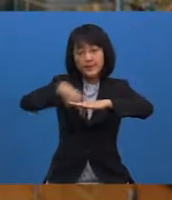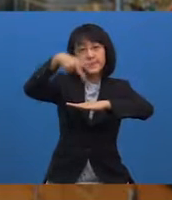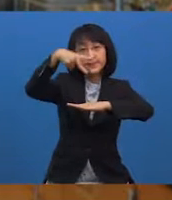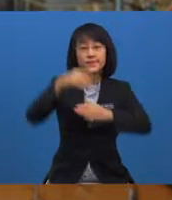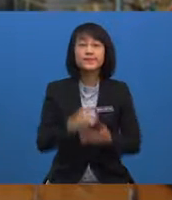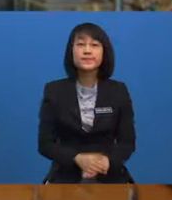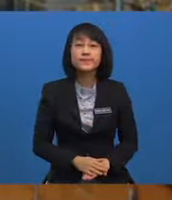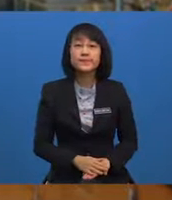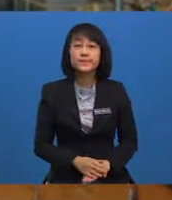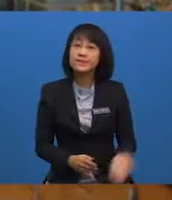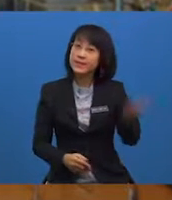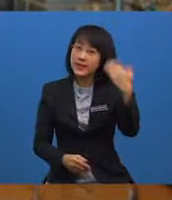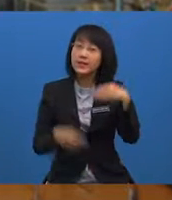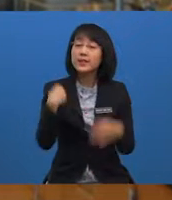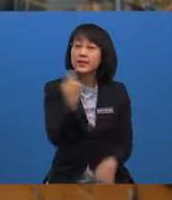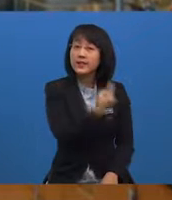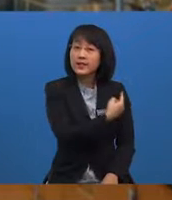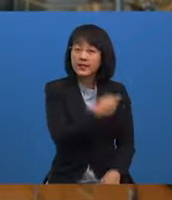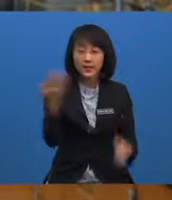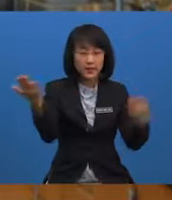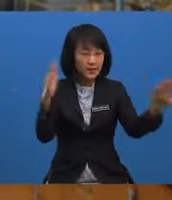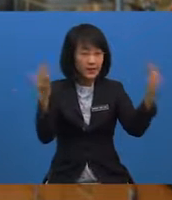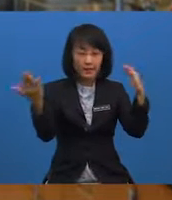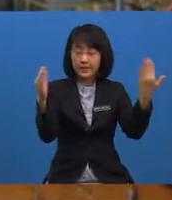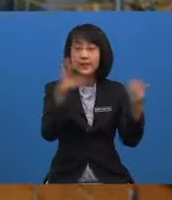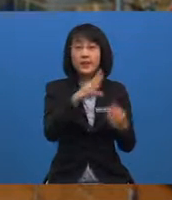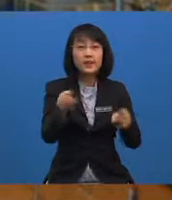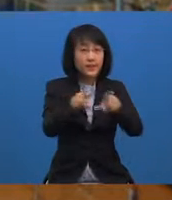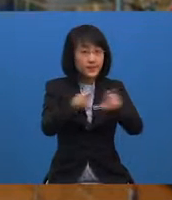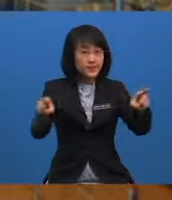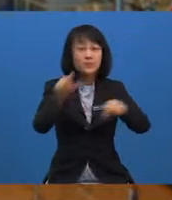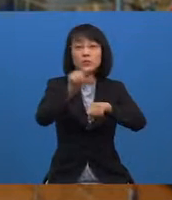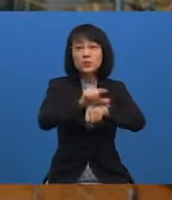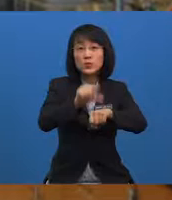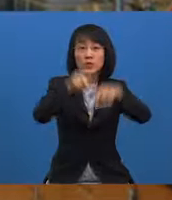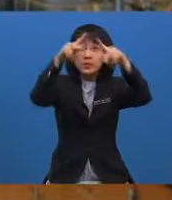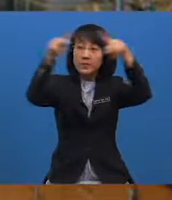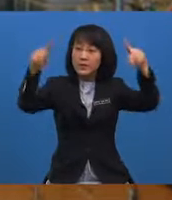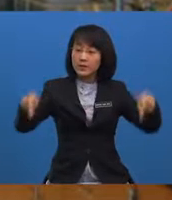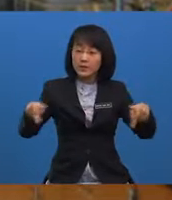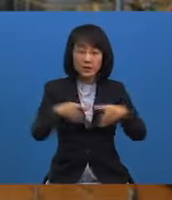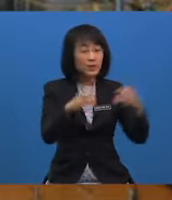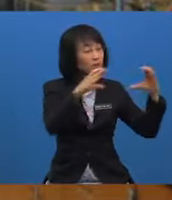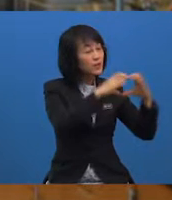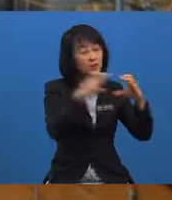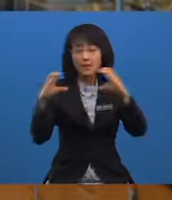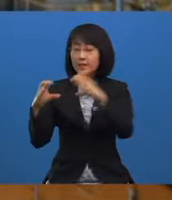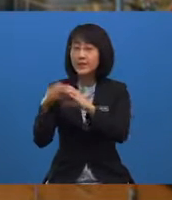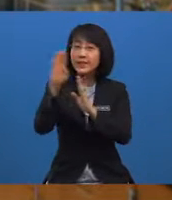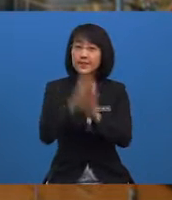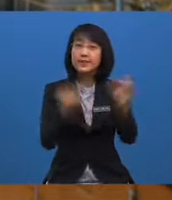kita banding dan bezakan menggunakan peta buih berganda agar lebih